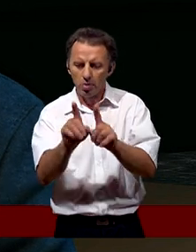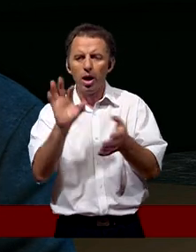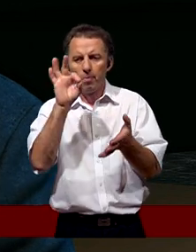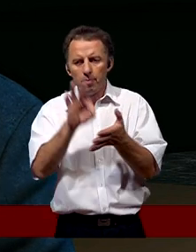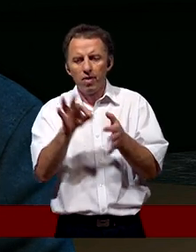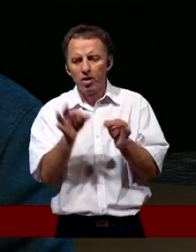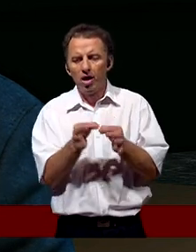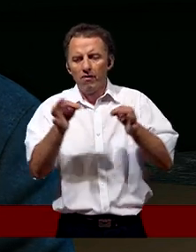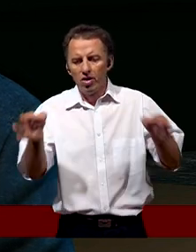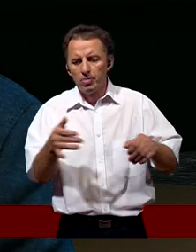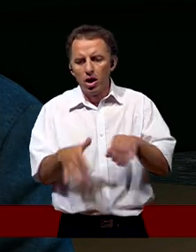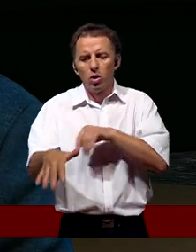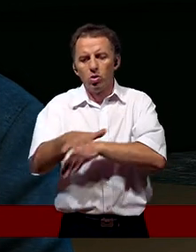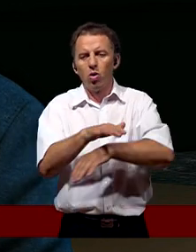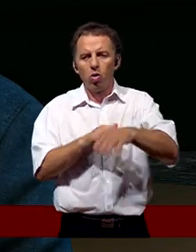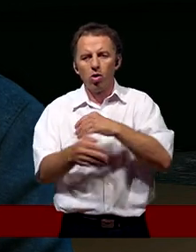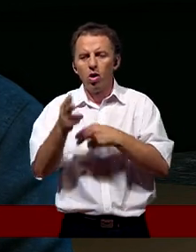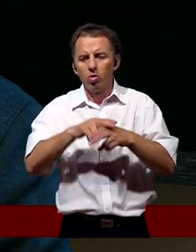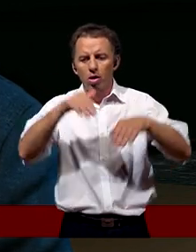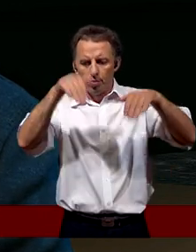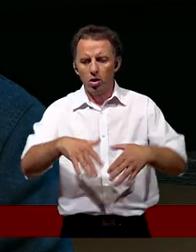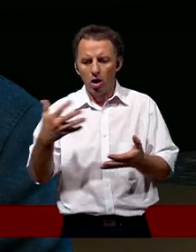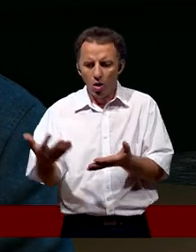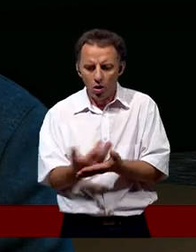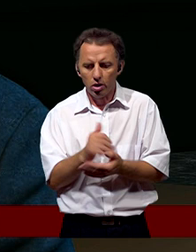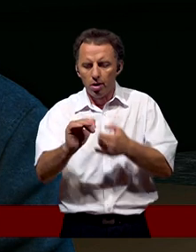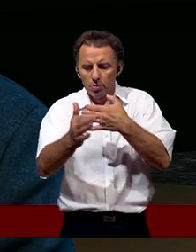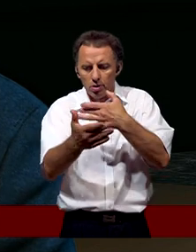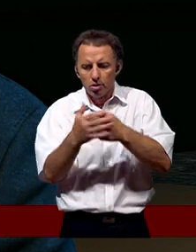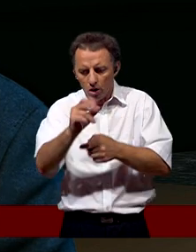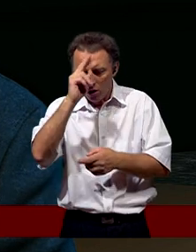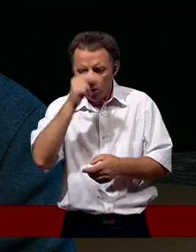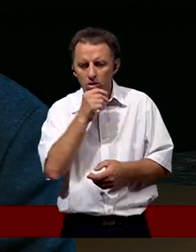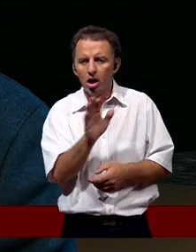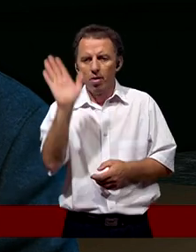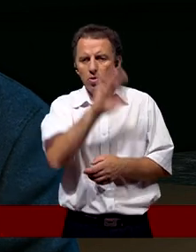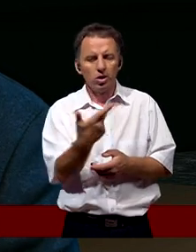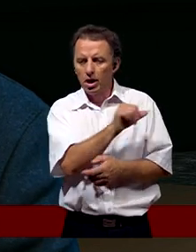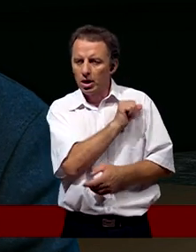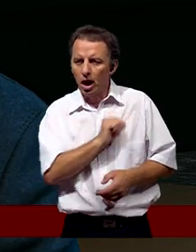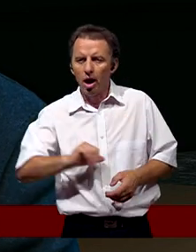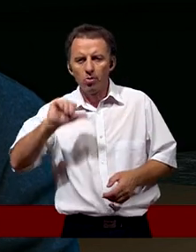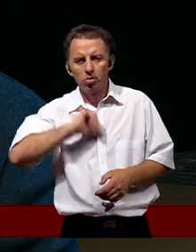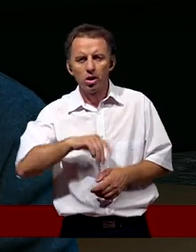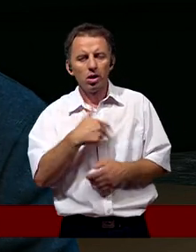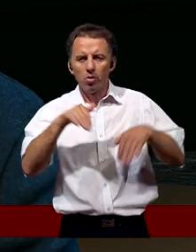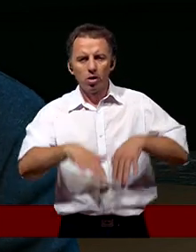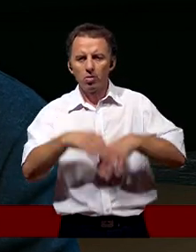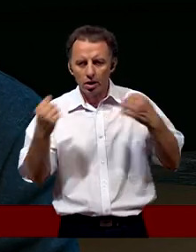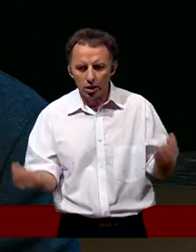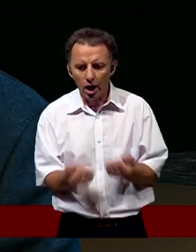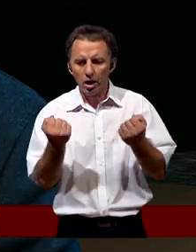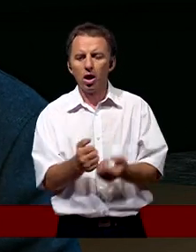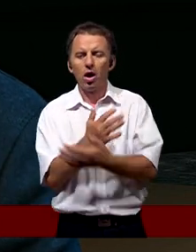naprawdę pewien wymiar duchowości, którą możemy osiągnąć, przybliżając się do Ojca, do Boga. Nie sami z siebie, bo możemy się